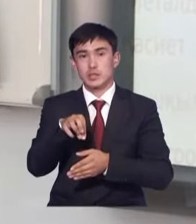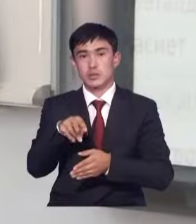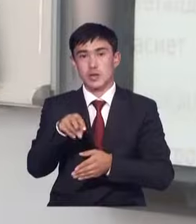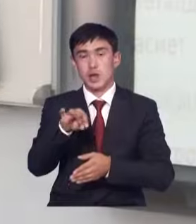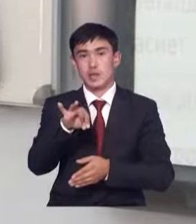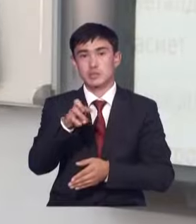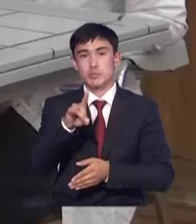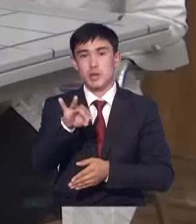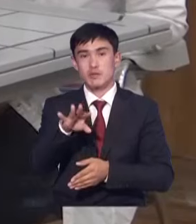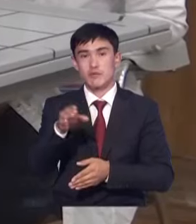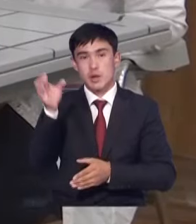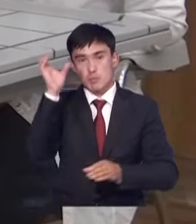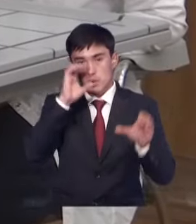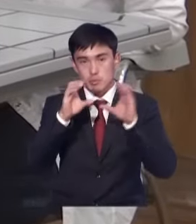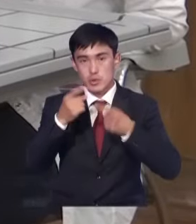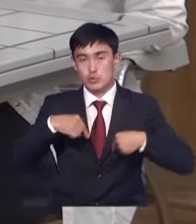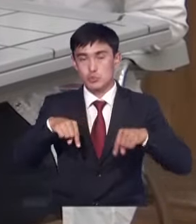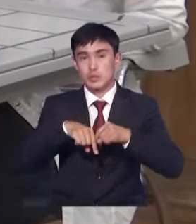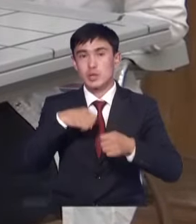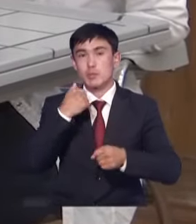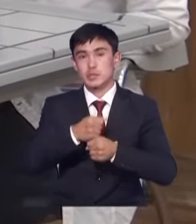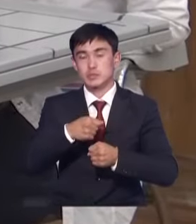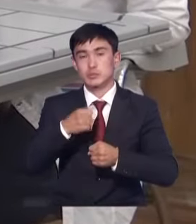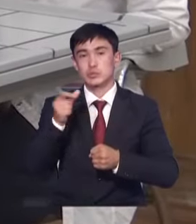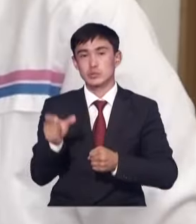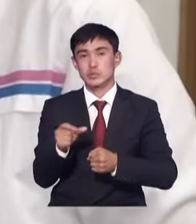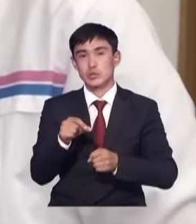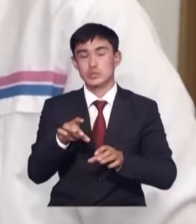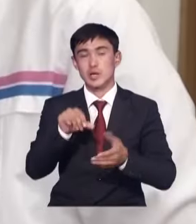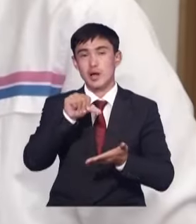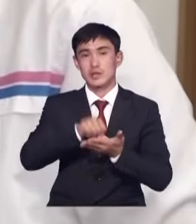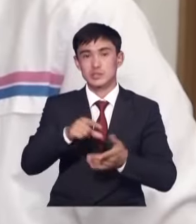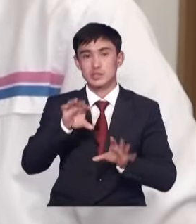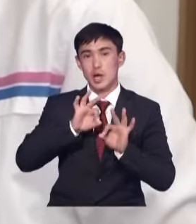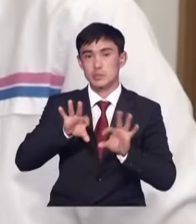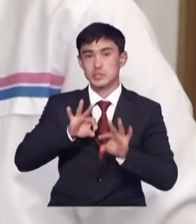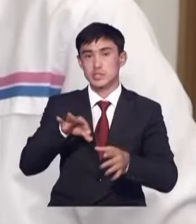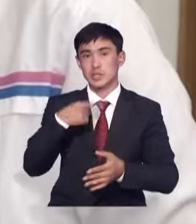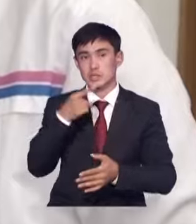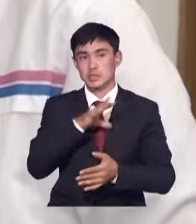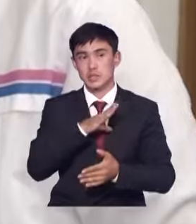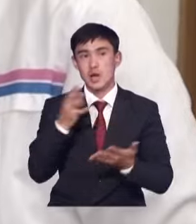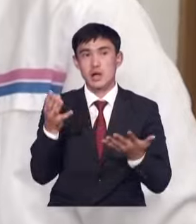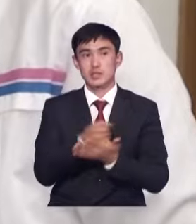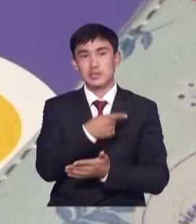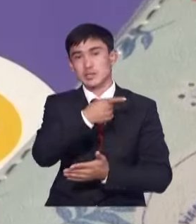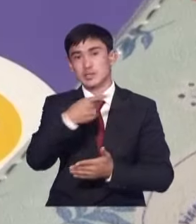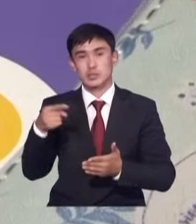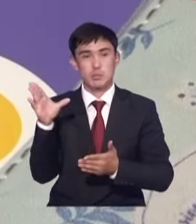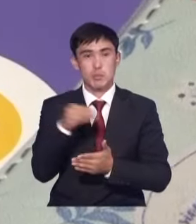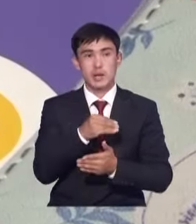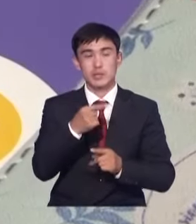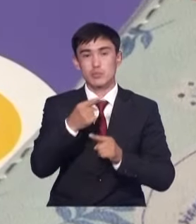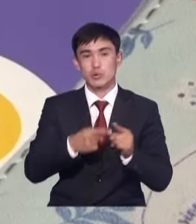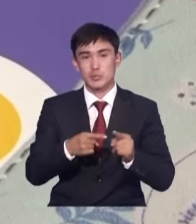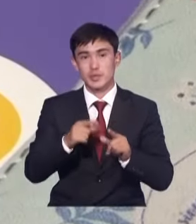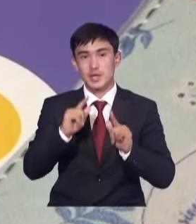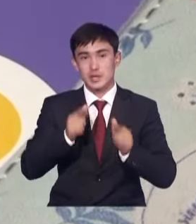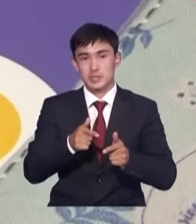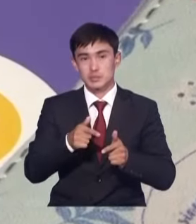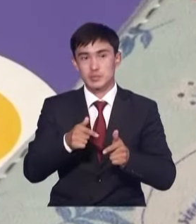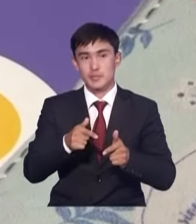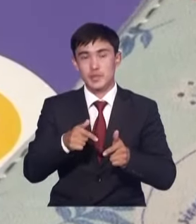Әлихан Смайылов. Білім беру ұйымының баспасөз қызметі осыған қатысты түсініктеме берді. Анықтаған кемшіліктердің басым бөлігі рәсімдік